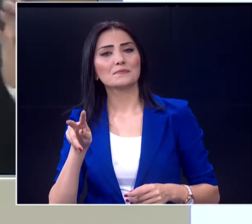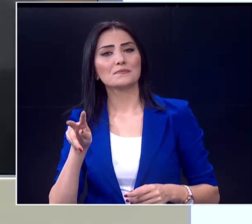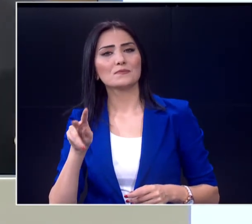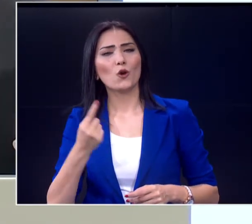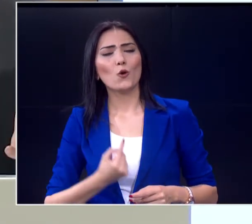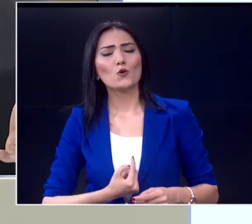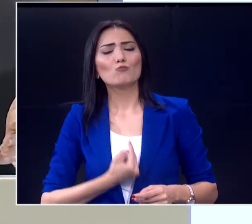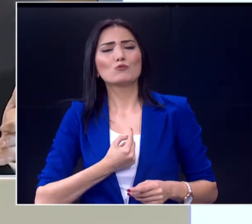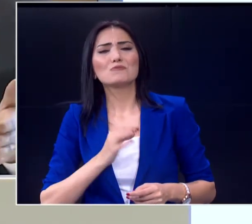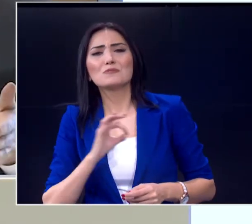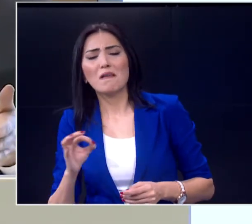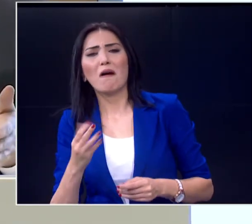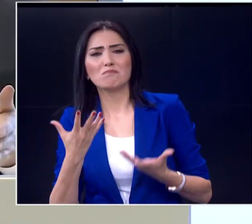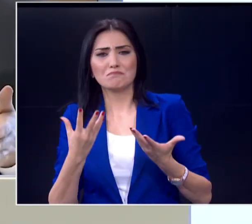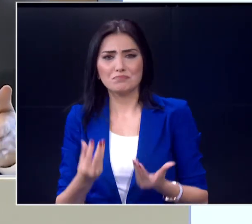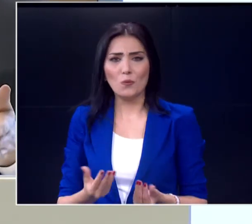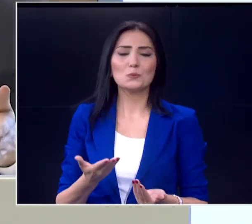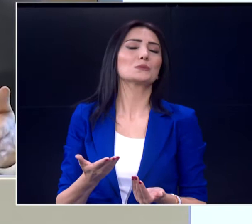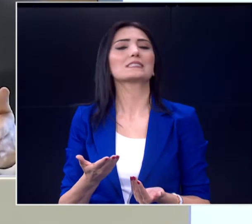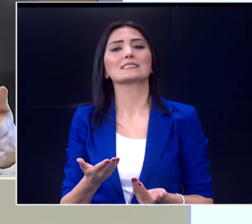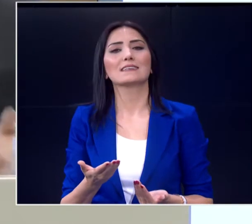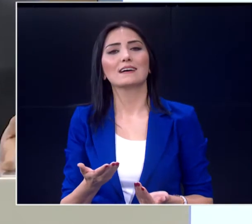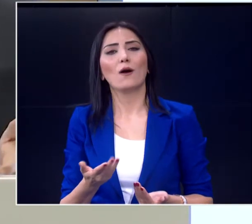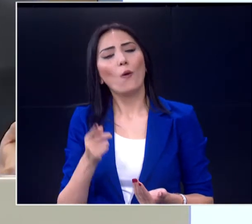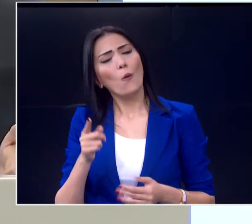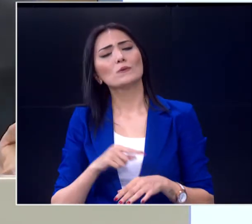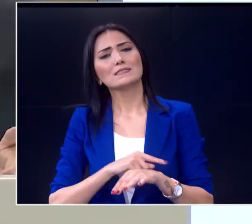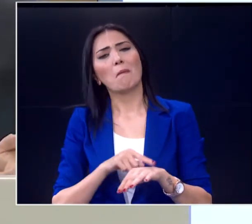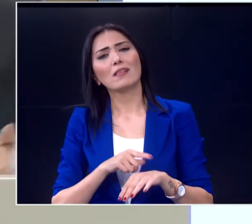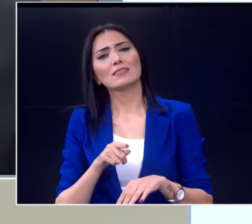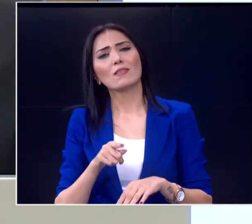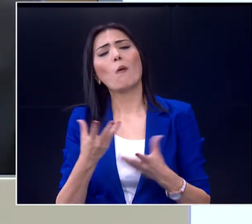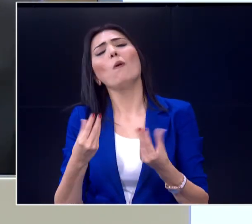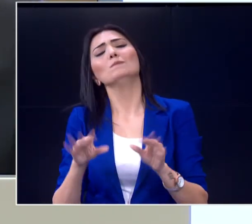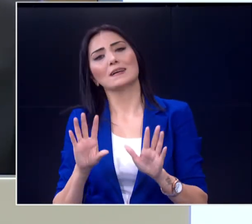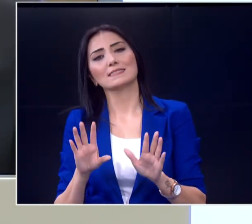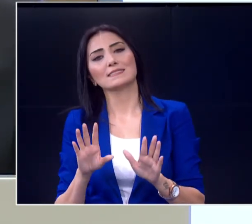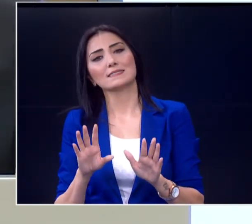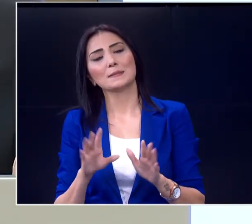efendim umutsuzluğa kapılırsak o zaman olmaz.